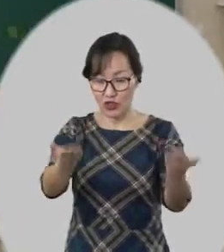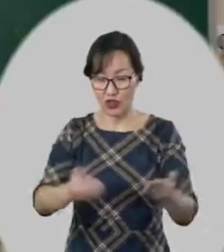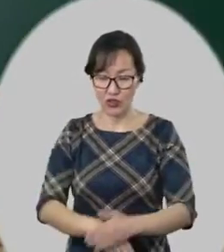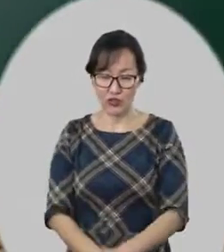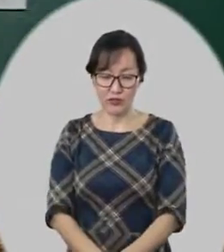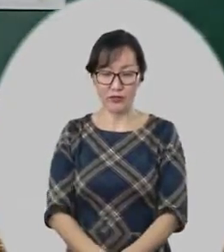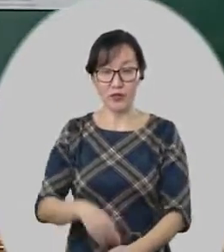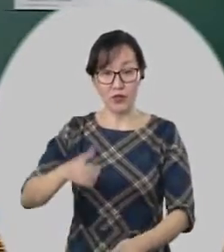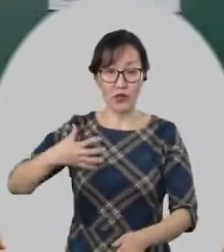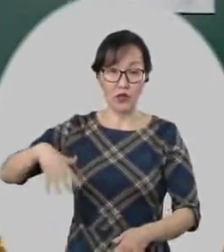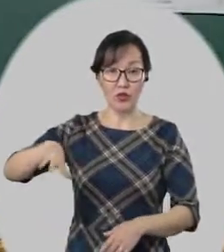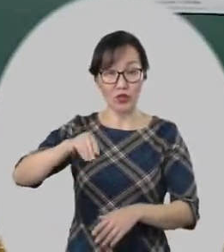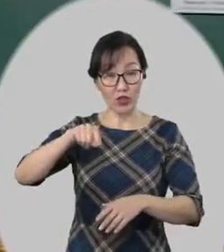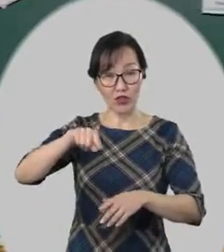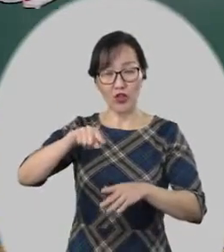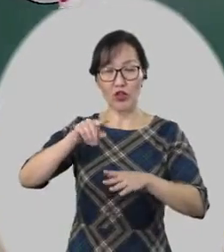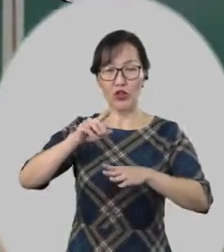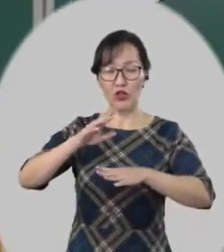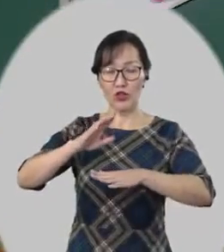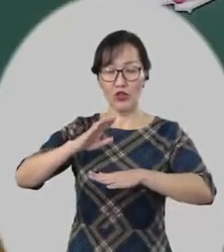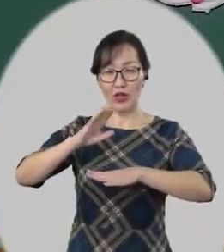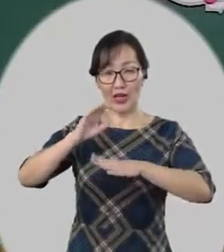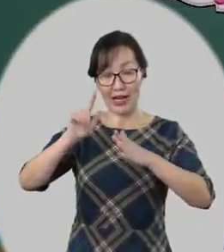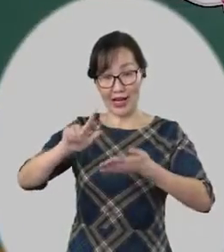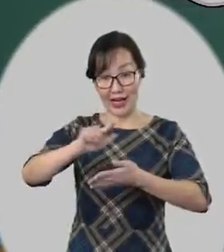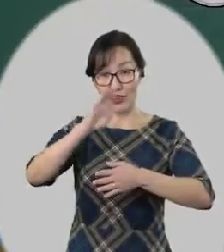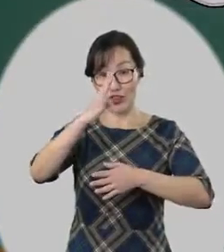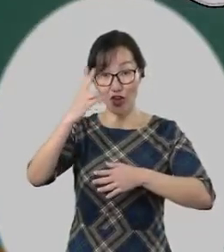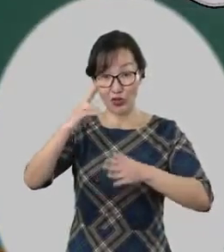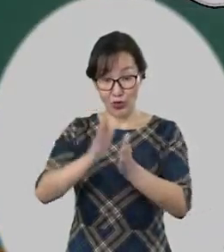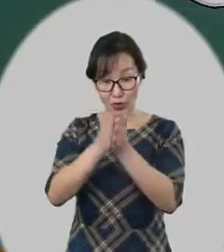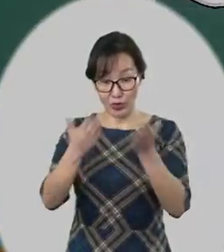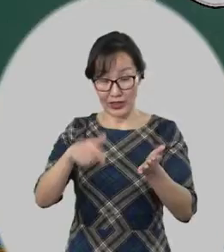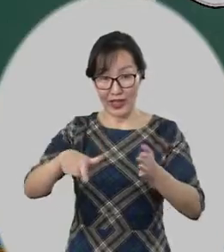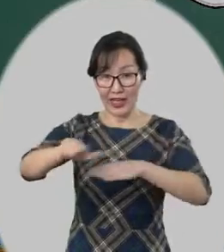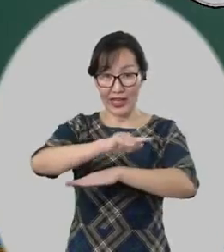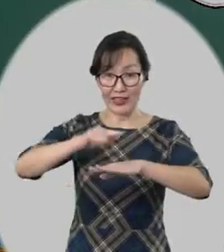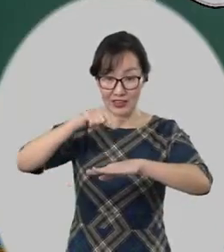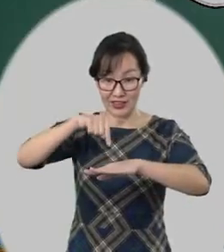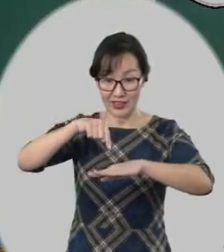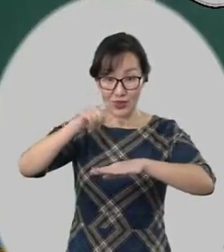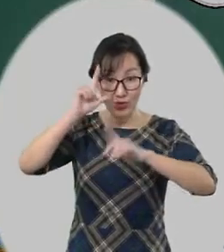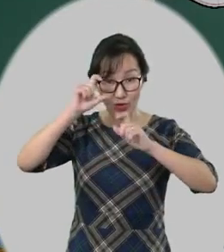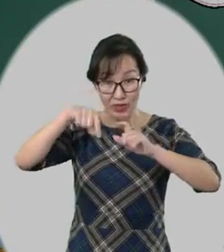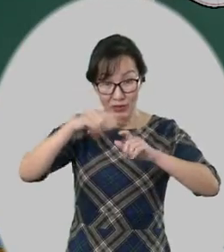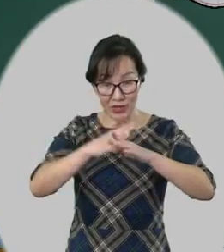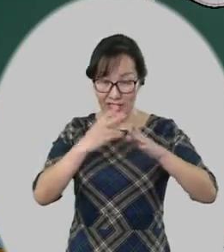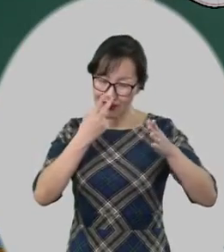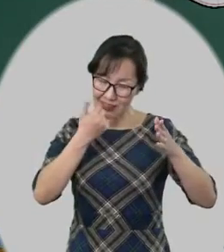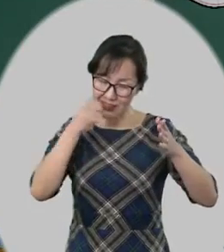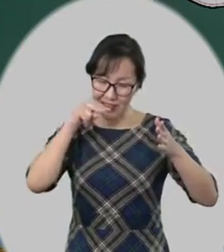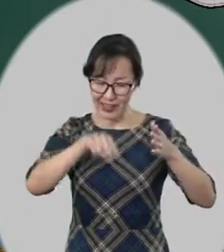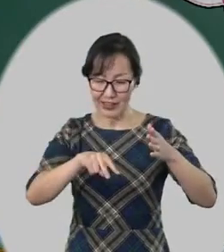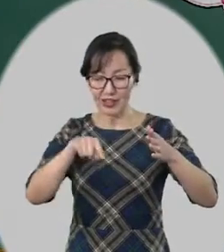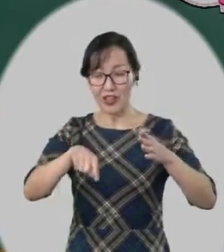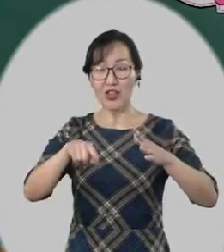За, бүгдээрээ сурах чихийн 49-р хуудсны газрын зургийг маш сайн ажиглаад энхүү одоо шүлэгт гарч байгаа газрууд байна,